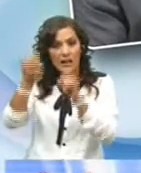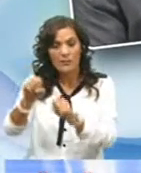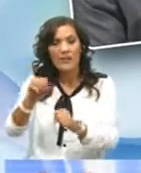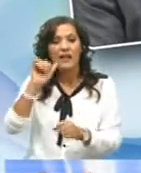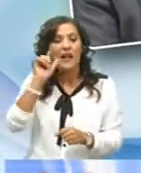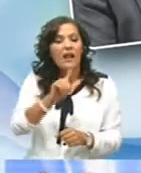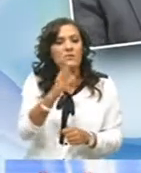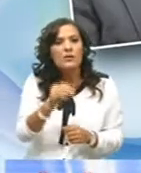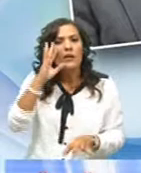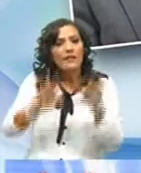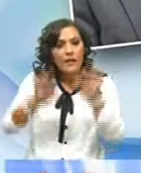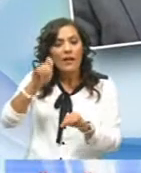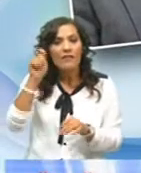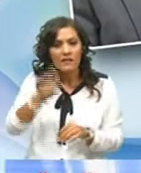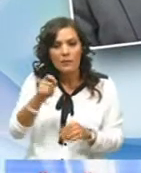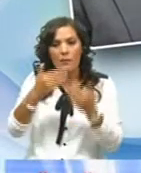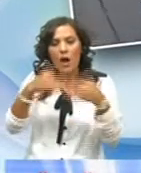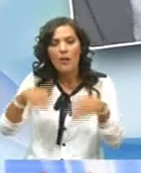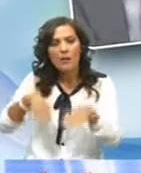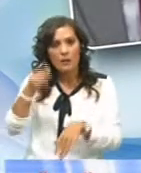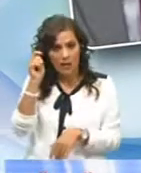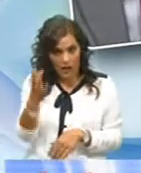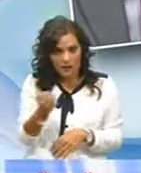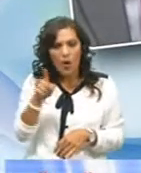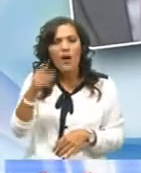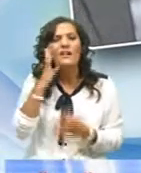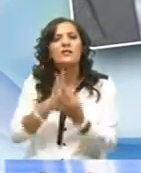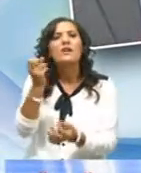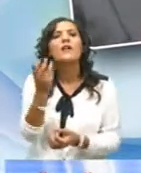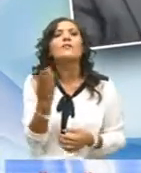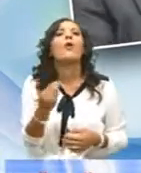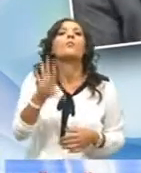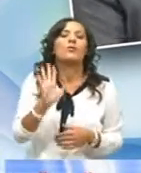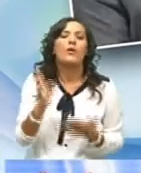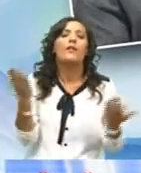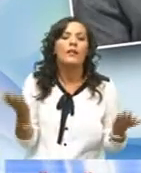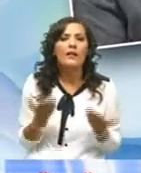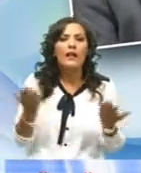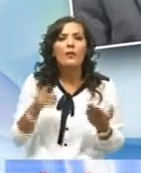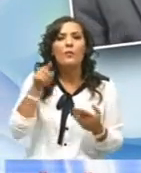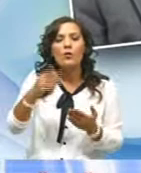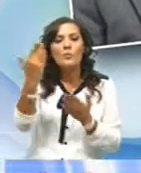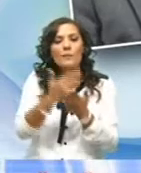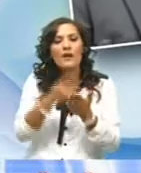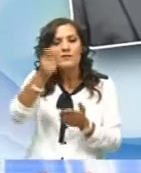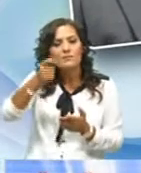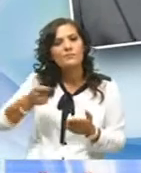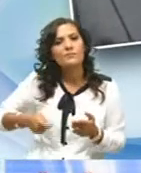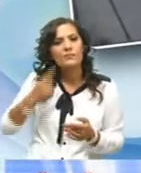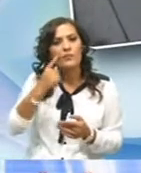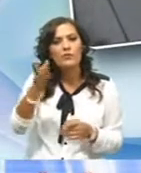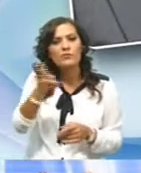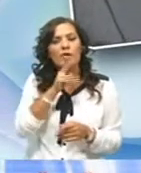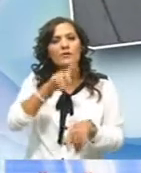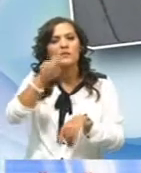gerekli tedavi yapıp önlemleri alırsanız o kişi kanser olmuyor Nitekim Bu prensiple son